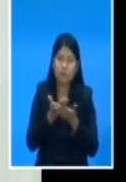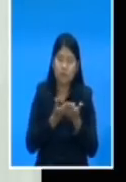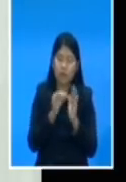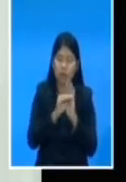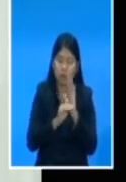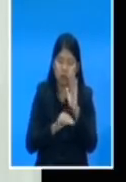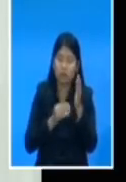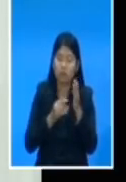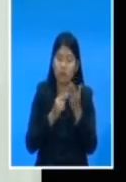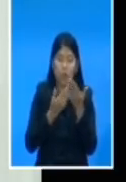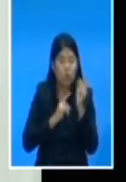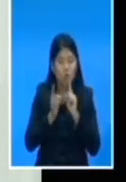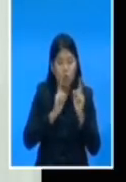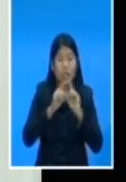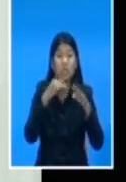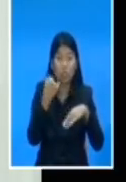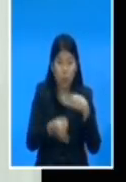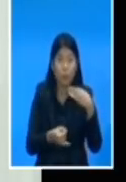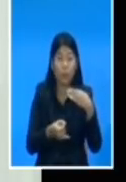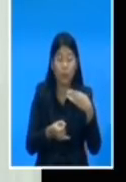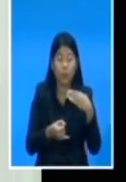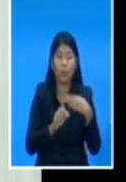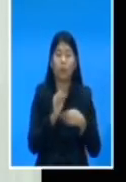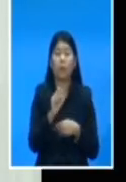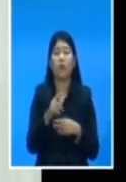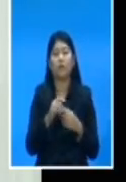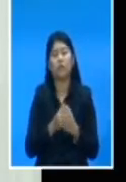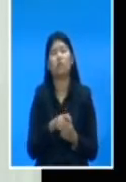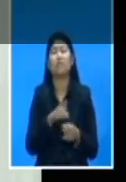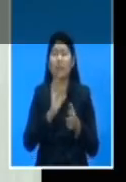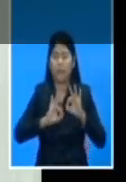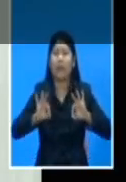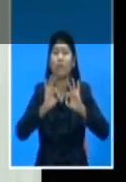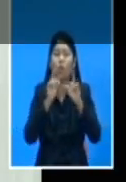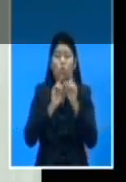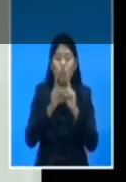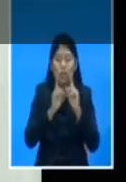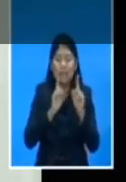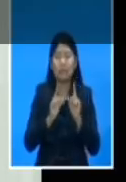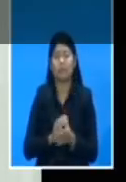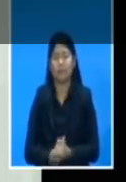การยุติธรรมเชิงสมานฉันท์เราเรียนกันมาเยอะมาก